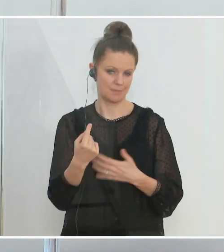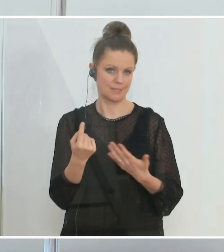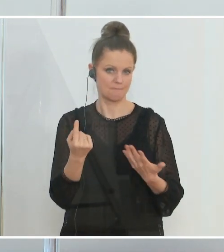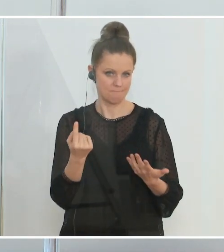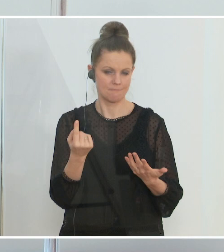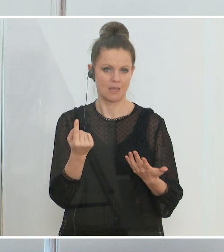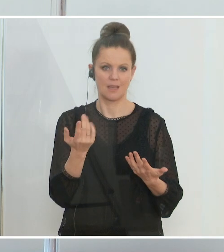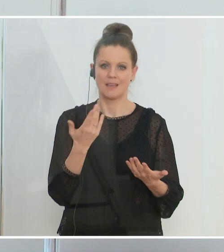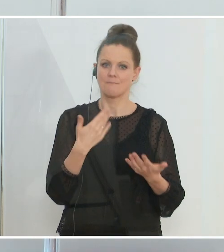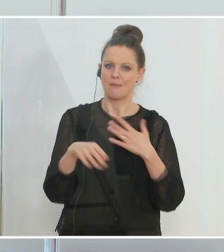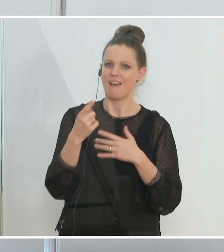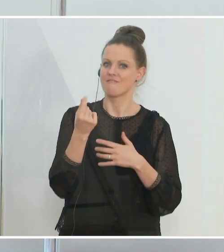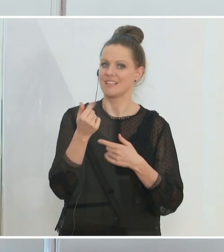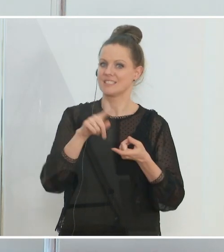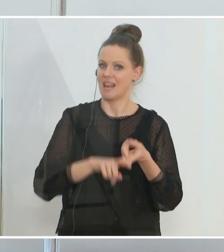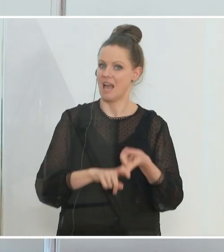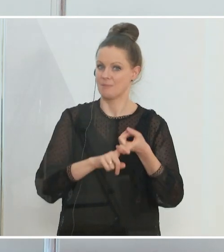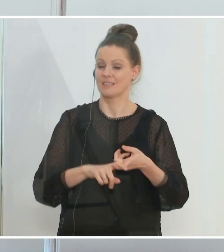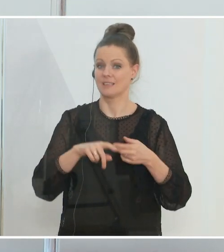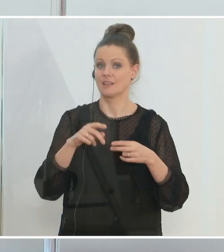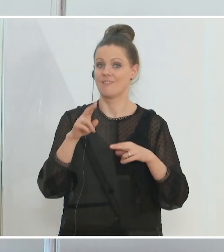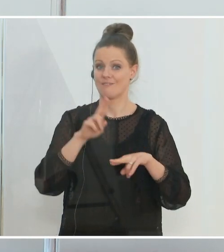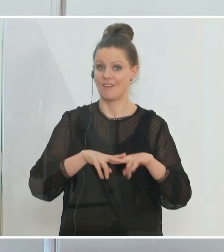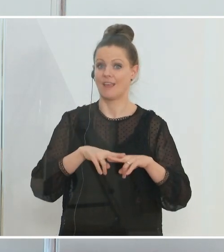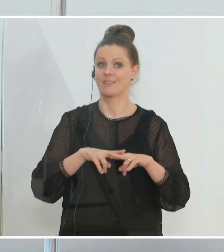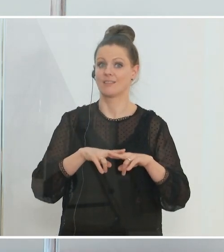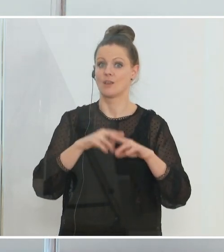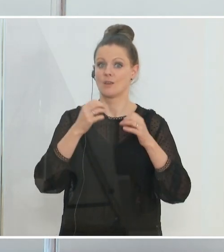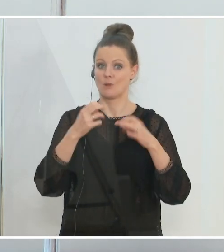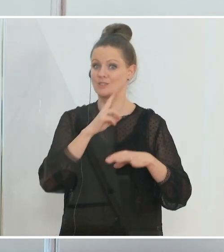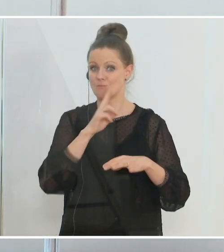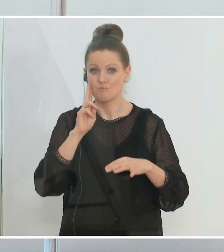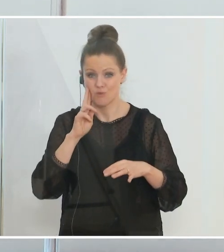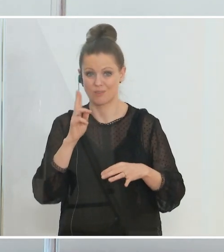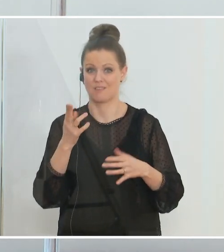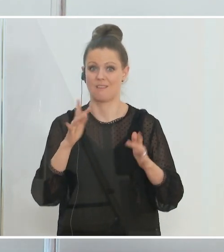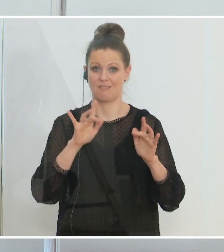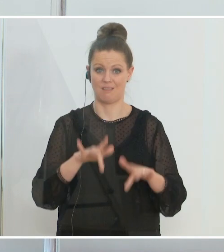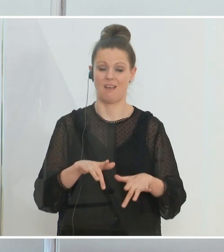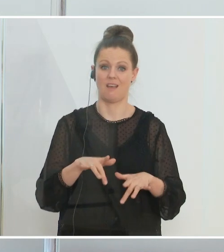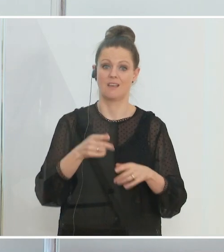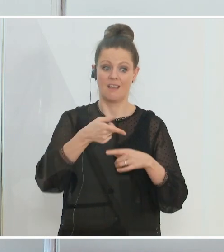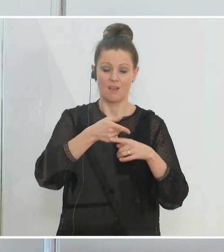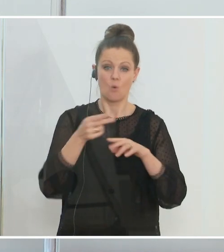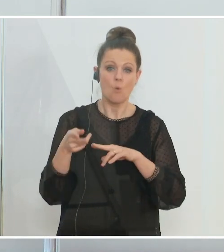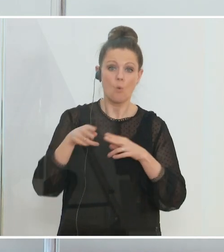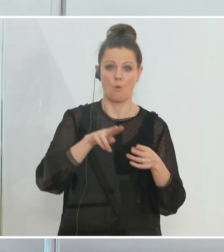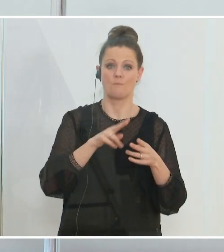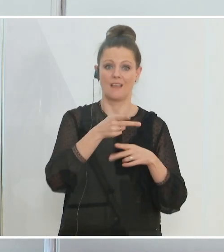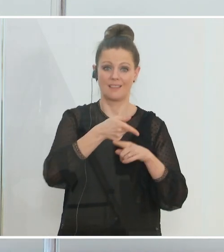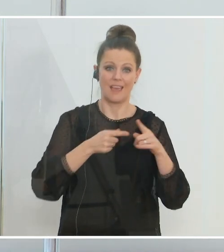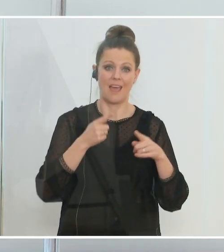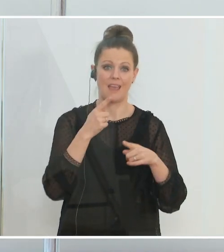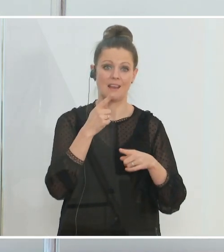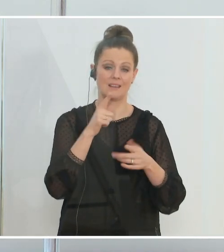Frauen kommen eher in eine finanzielle Abhängigkeit, wenn sie dann Mutter geworden sind, wenn es dann zur Teilzeittätigkeit kommt